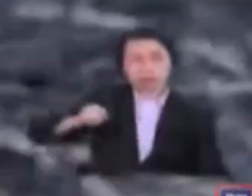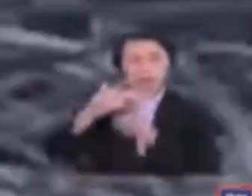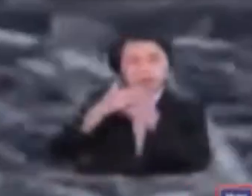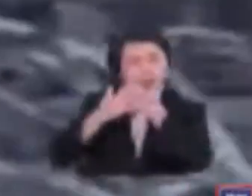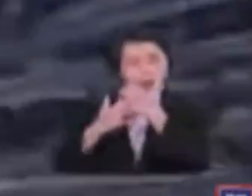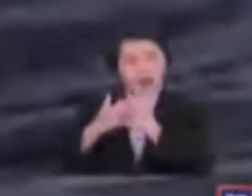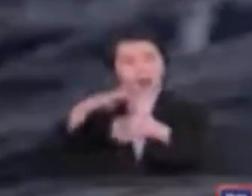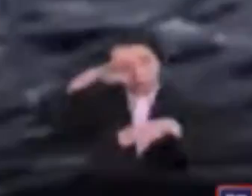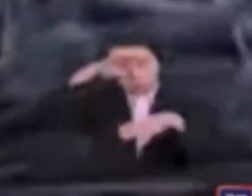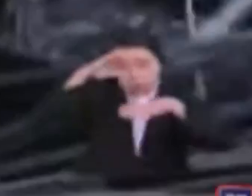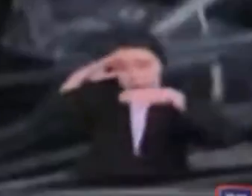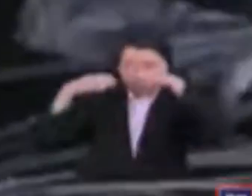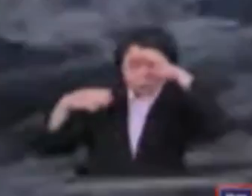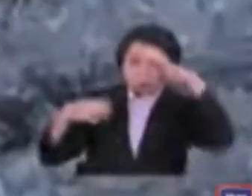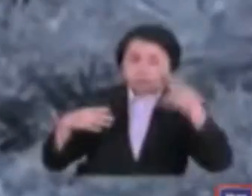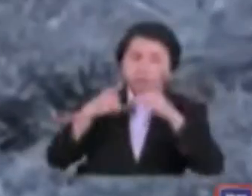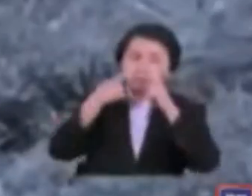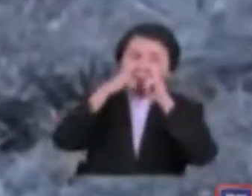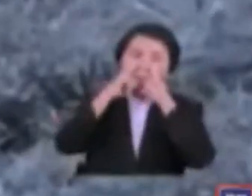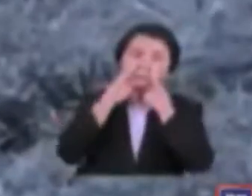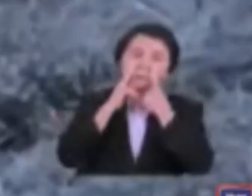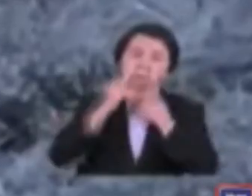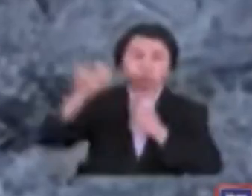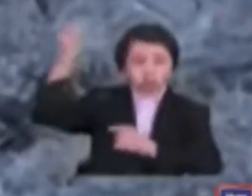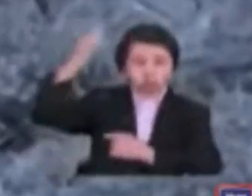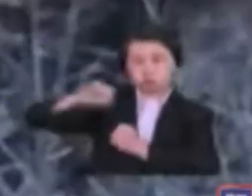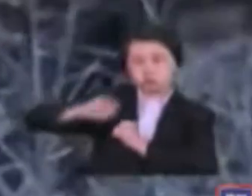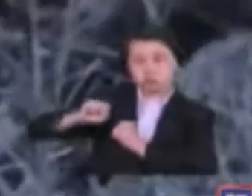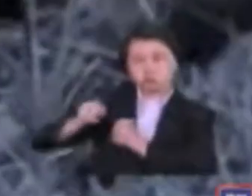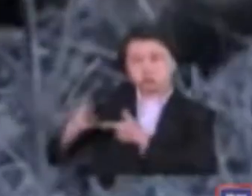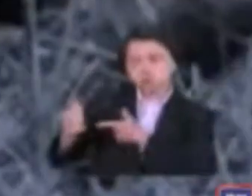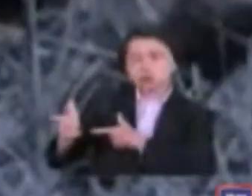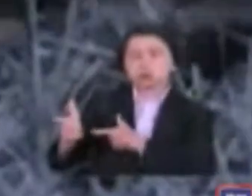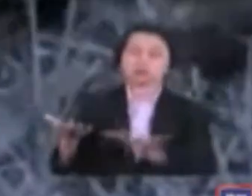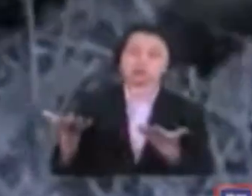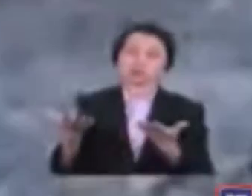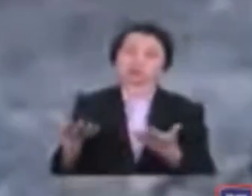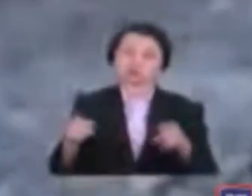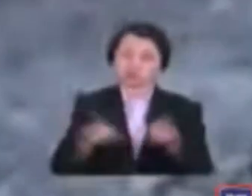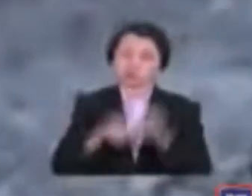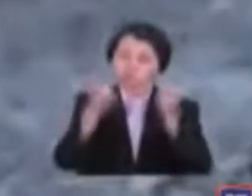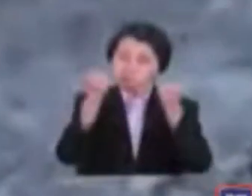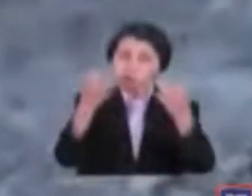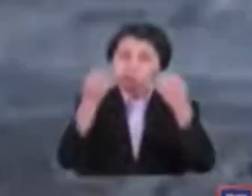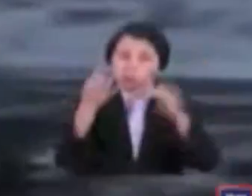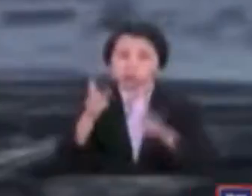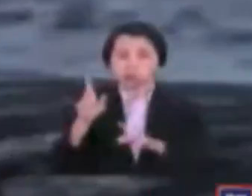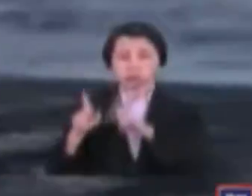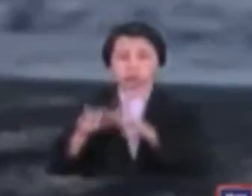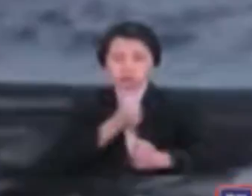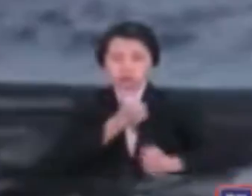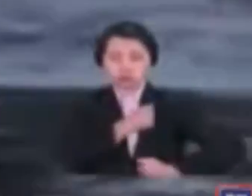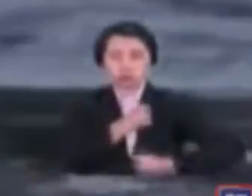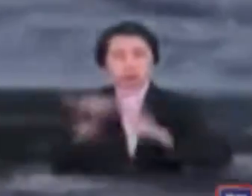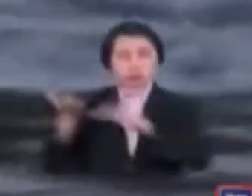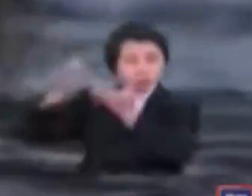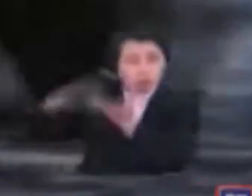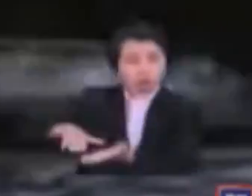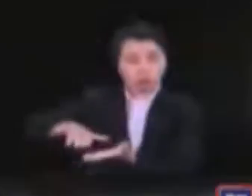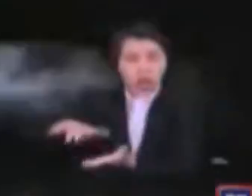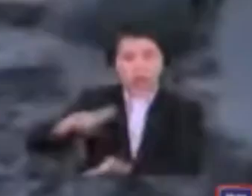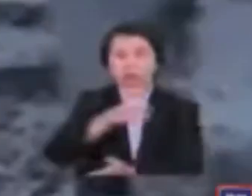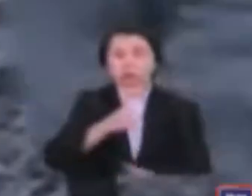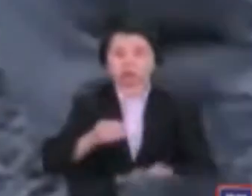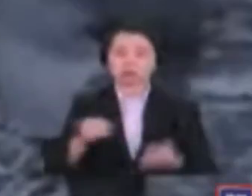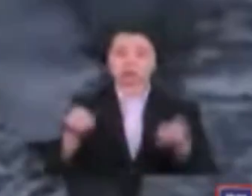darah, keringat dan air mata. Tidak terhitung banyaknya nyawa yang terkorban dan